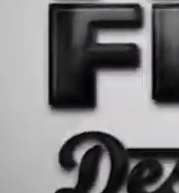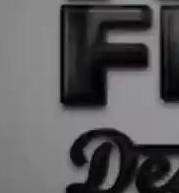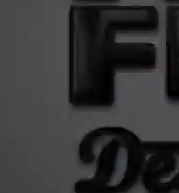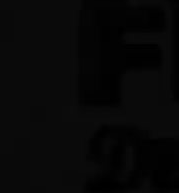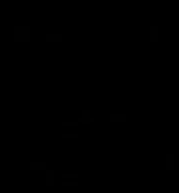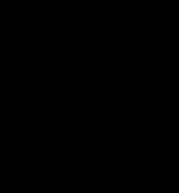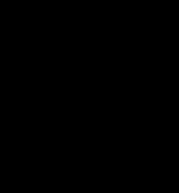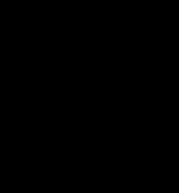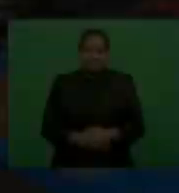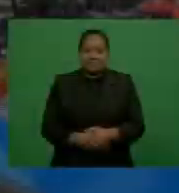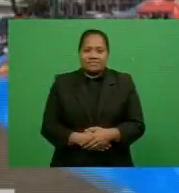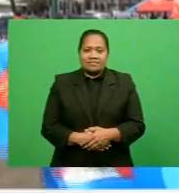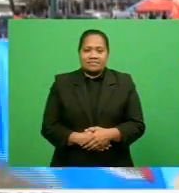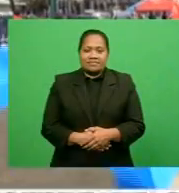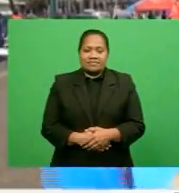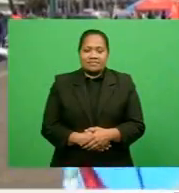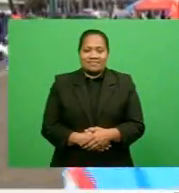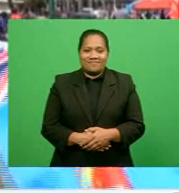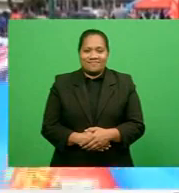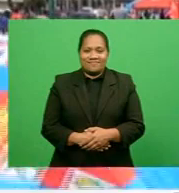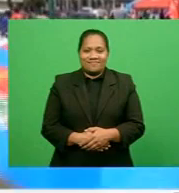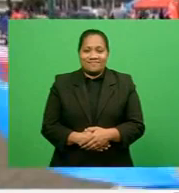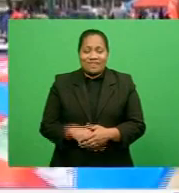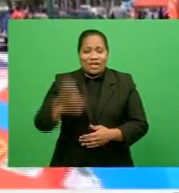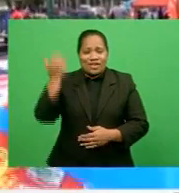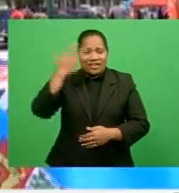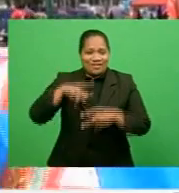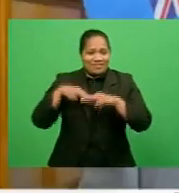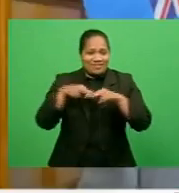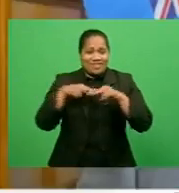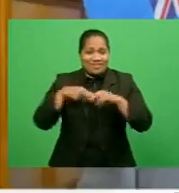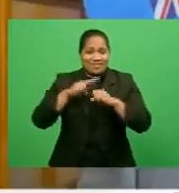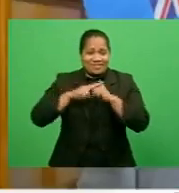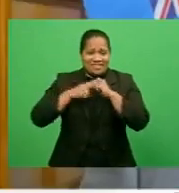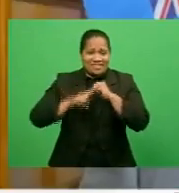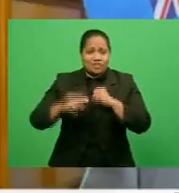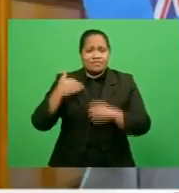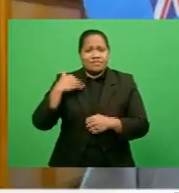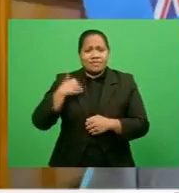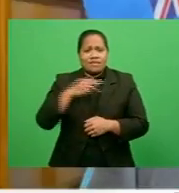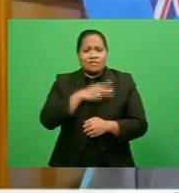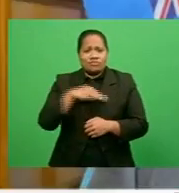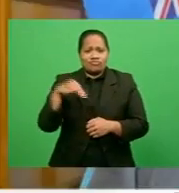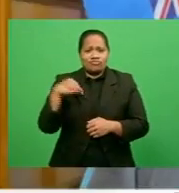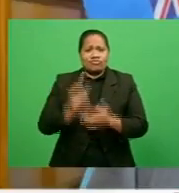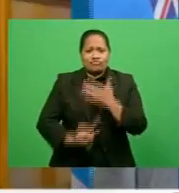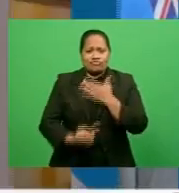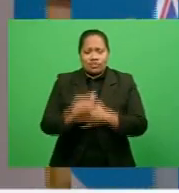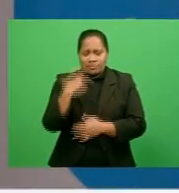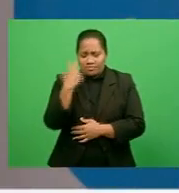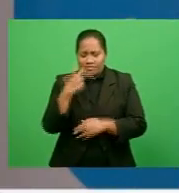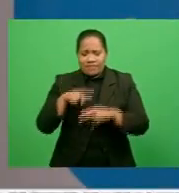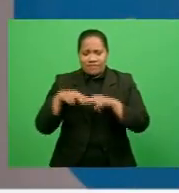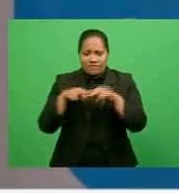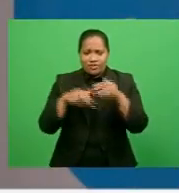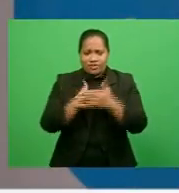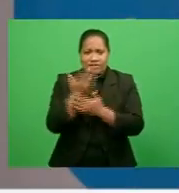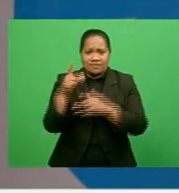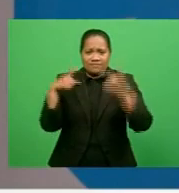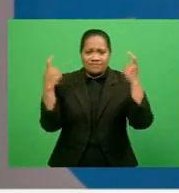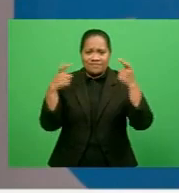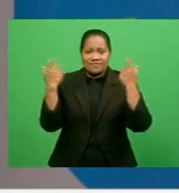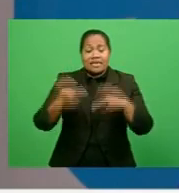2 देश की धड़कन। Good evening, Fiji. In this bulletin, Health Ministry to monitor Fiji Day